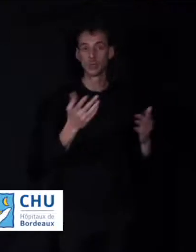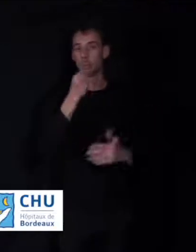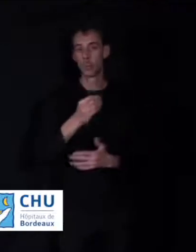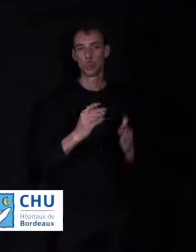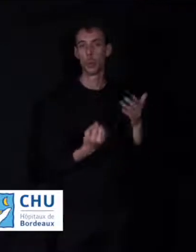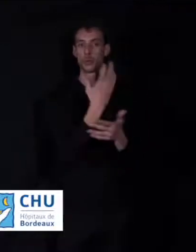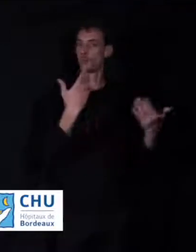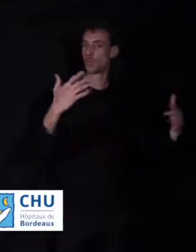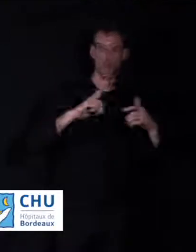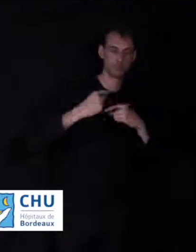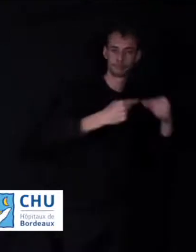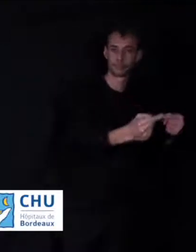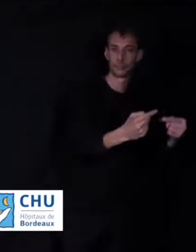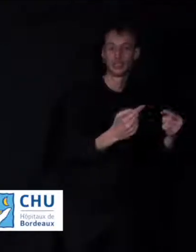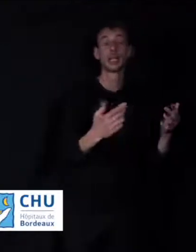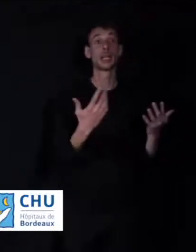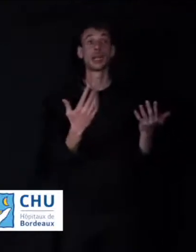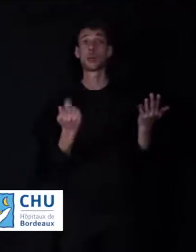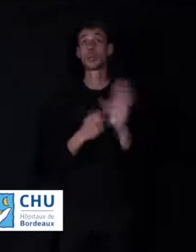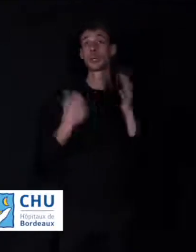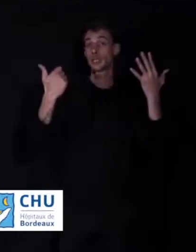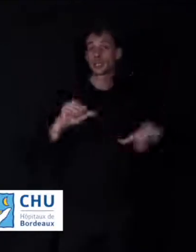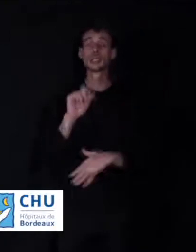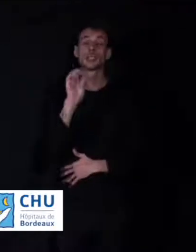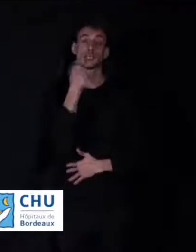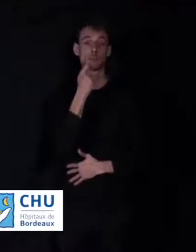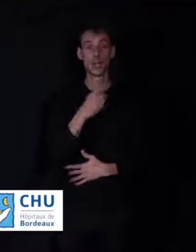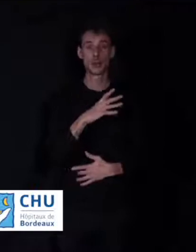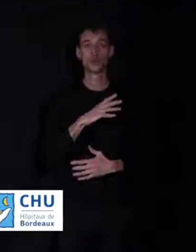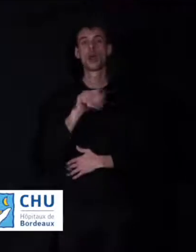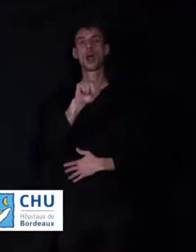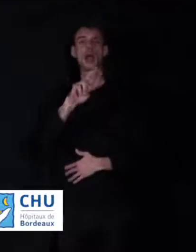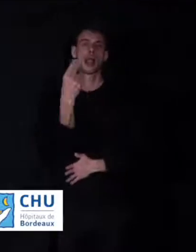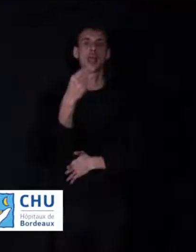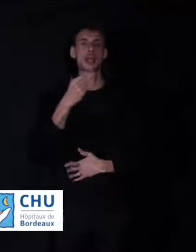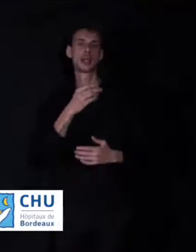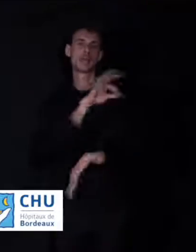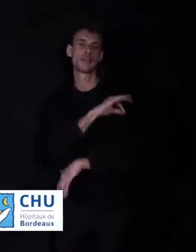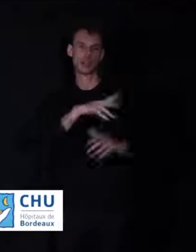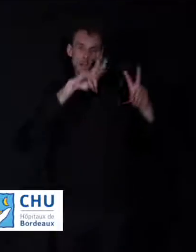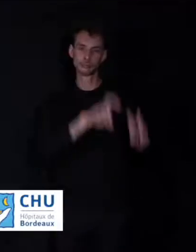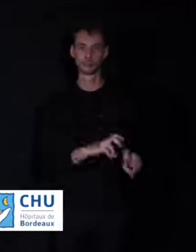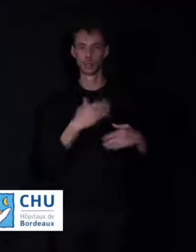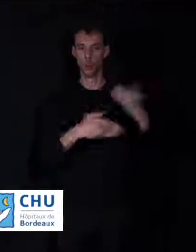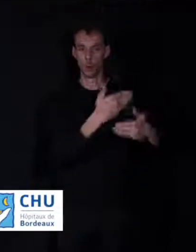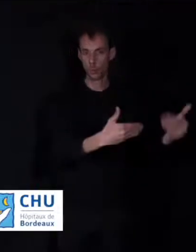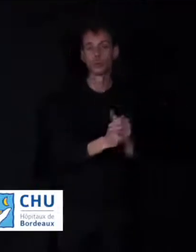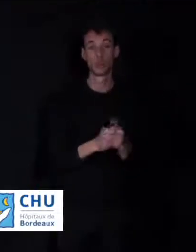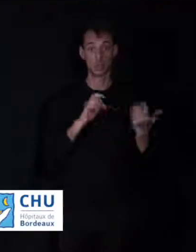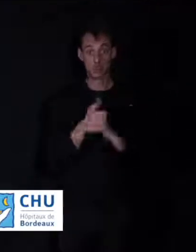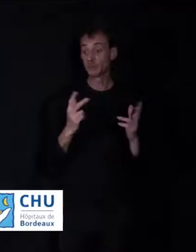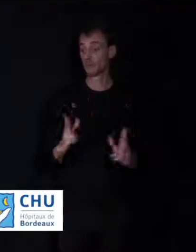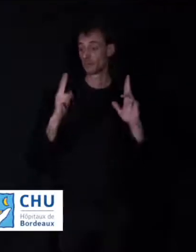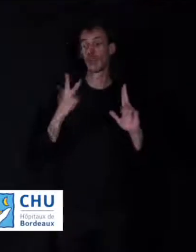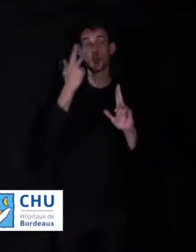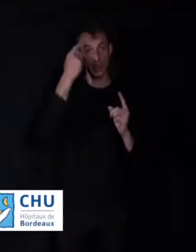avec les vaccins ARN, j'y reviendrai. Et donc, on avait dès avril 115 candidats vaccins, dont 5 en développement clinique, et les essais de phase 3 ont débuté